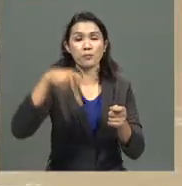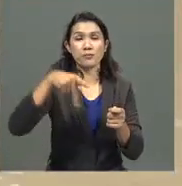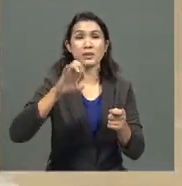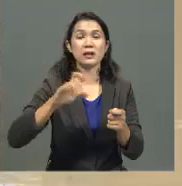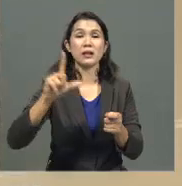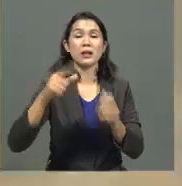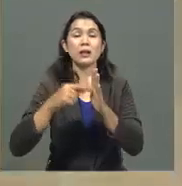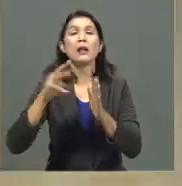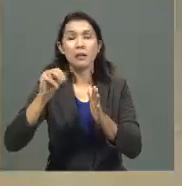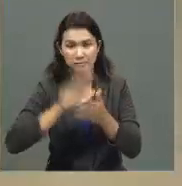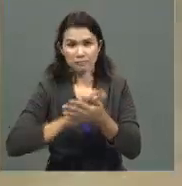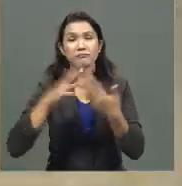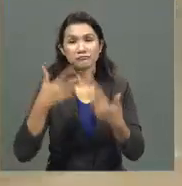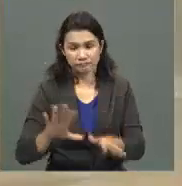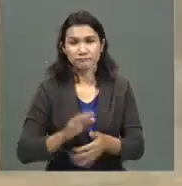โน้ท